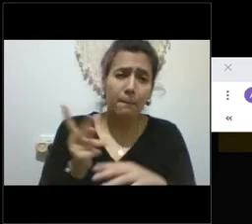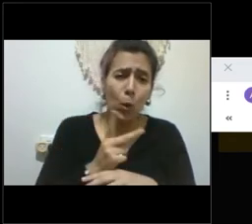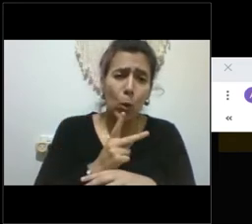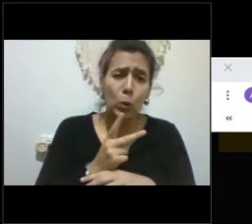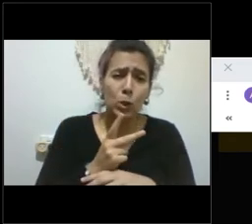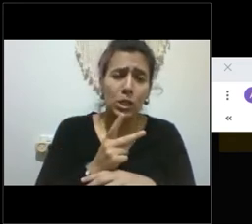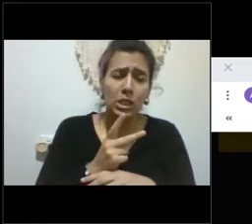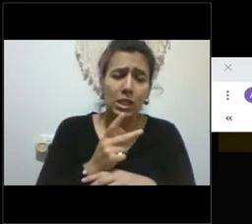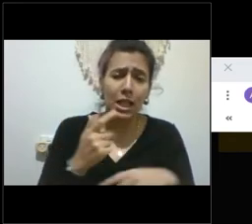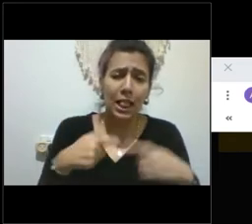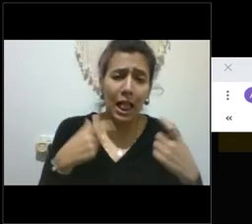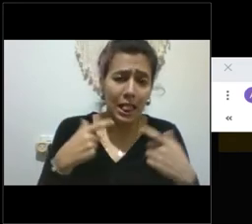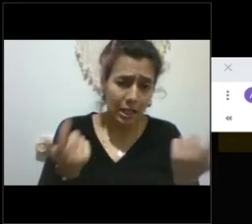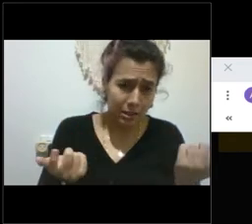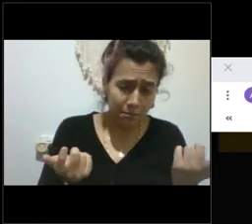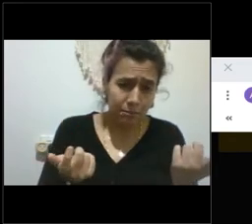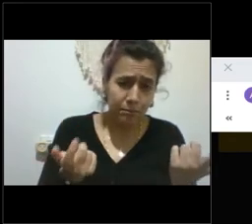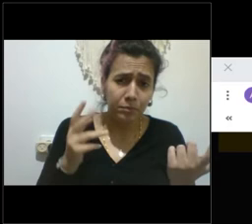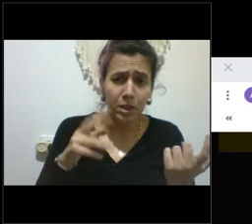גם,